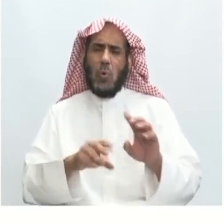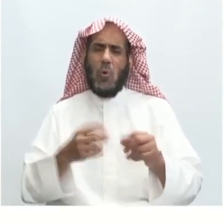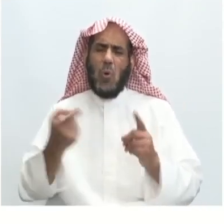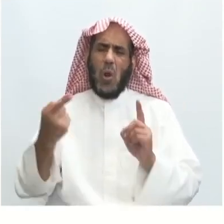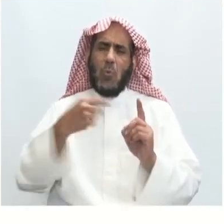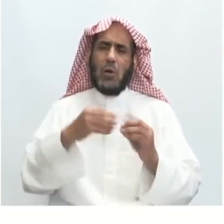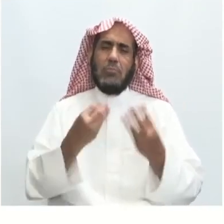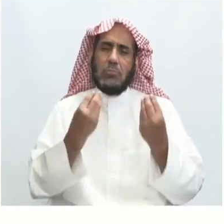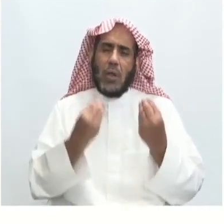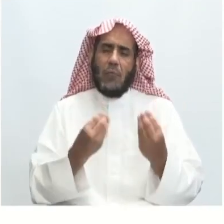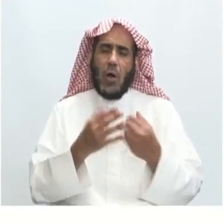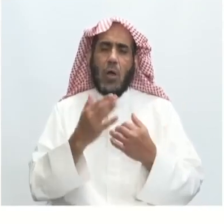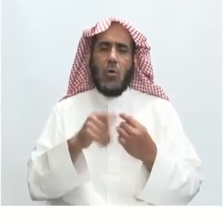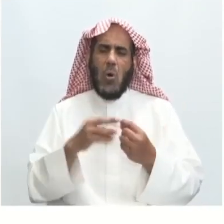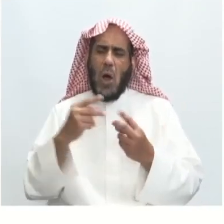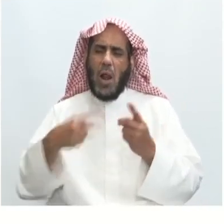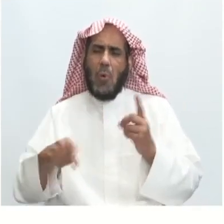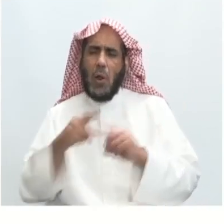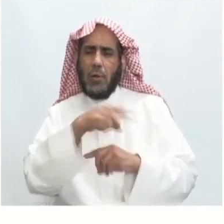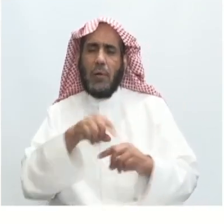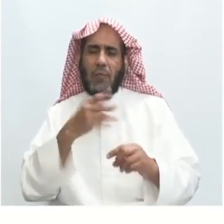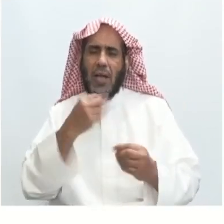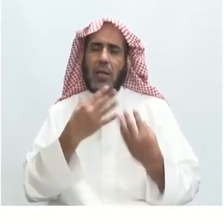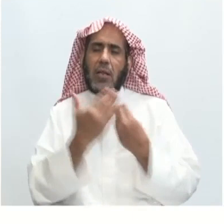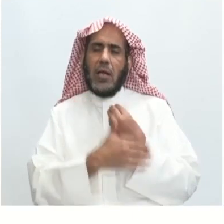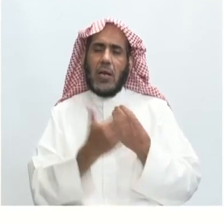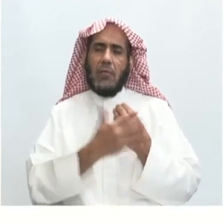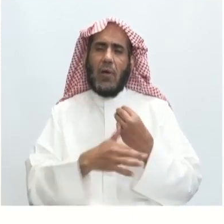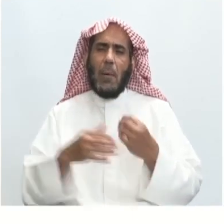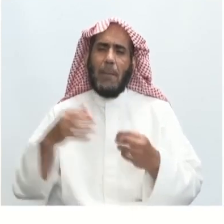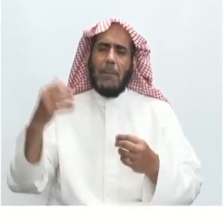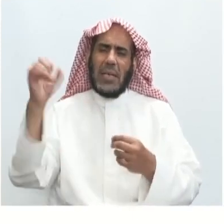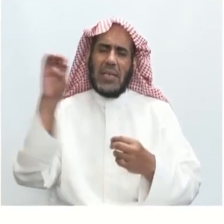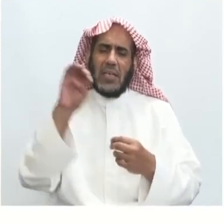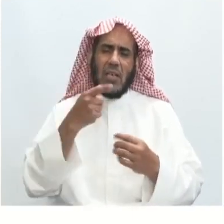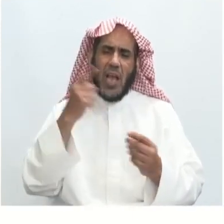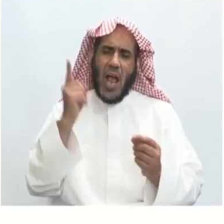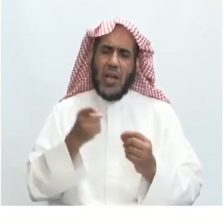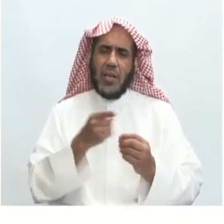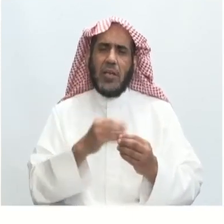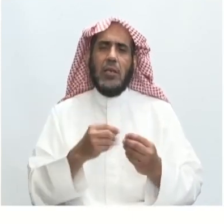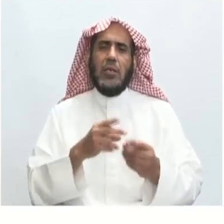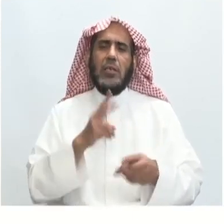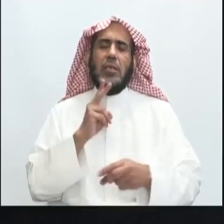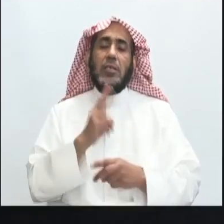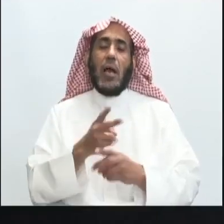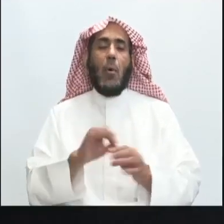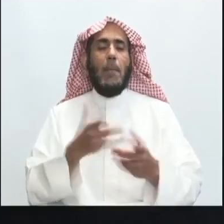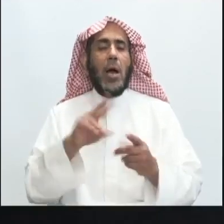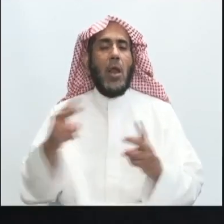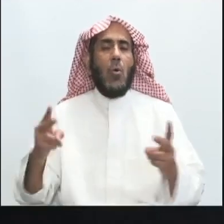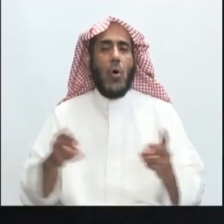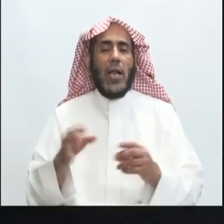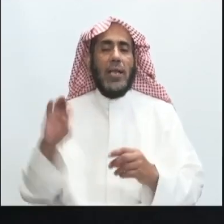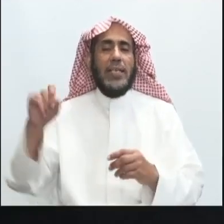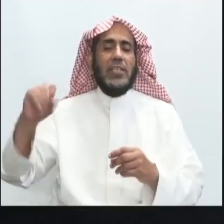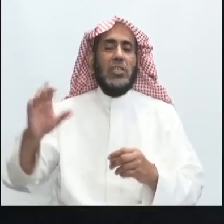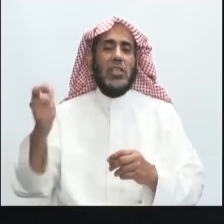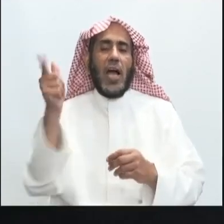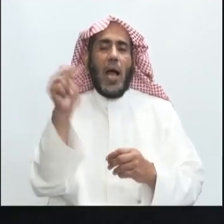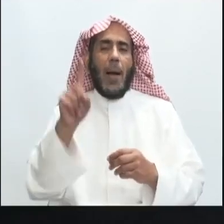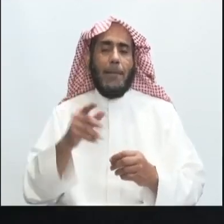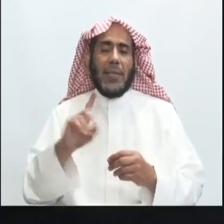ترفق ايها المولى عليهم فان الرفق بالجاني عتاب ما نوع الانشاء